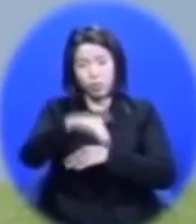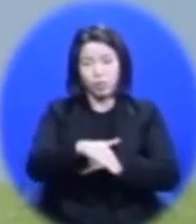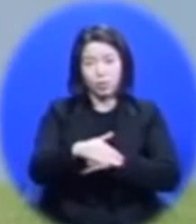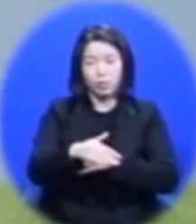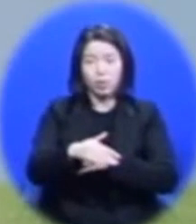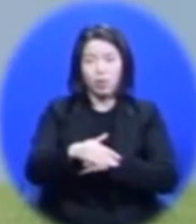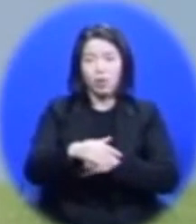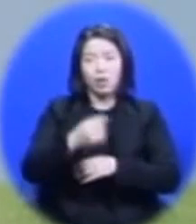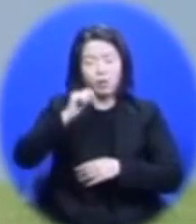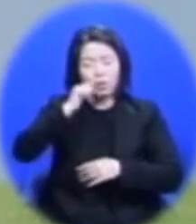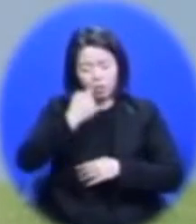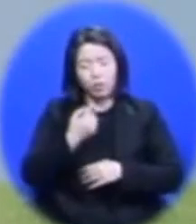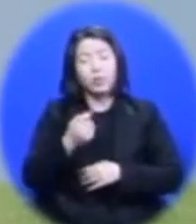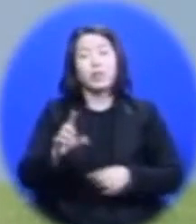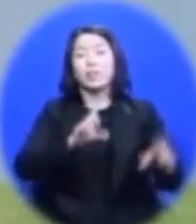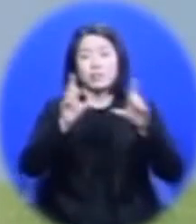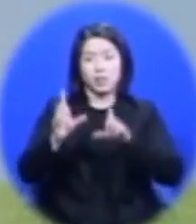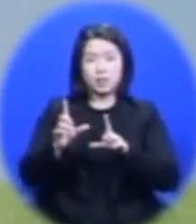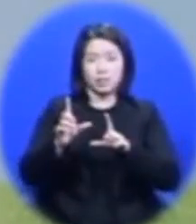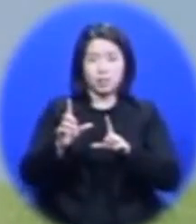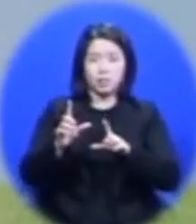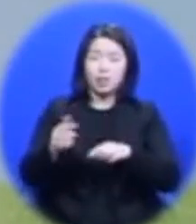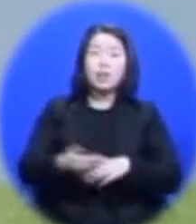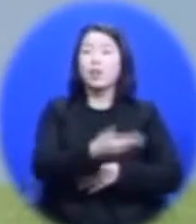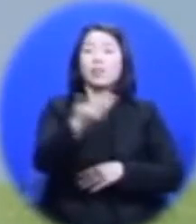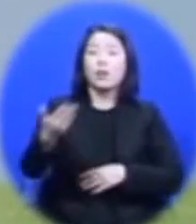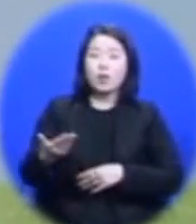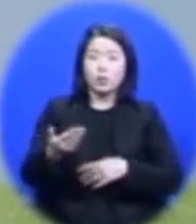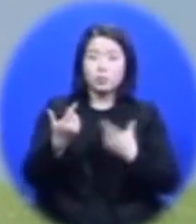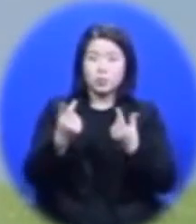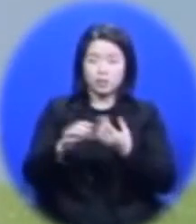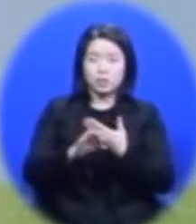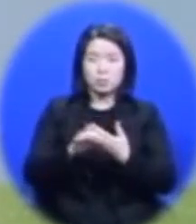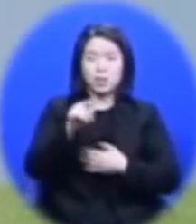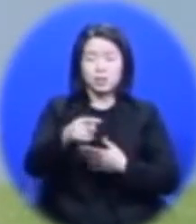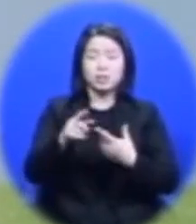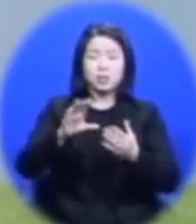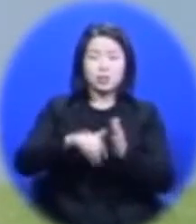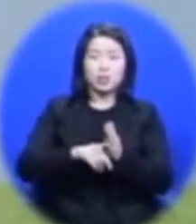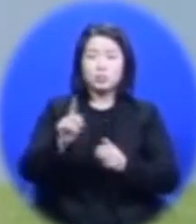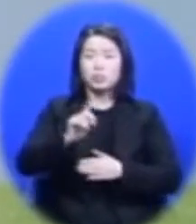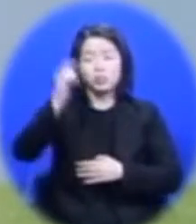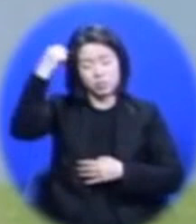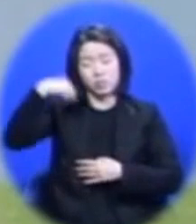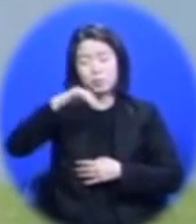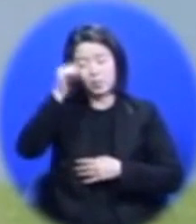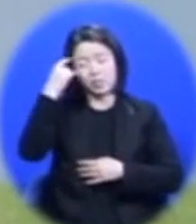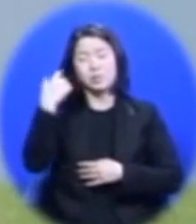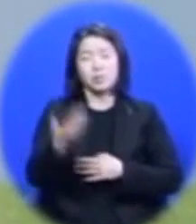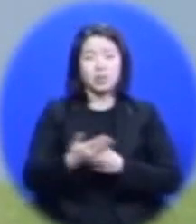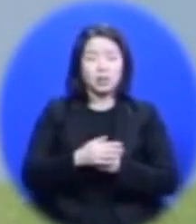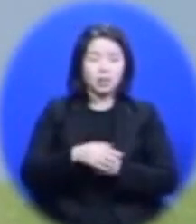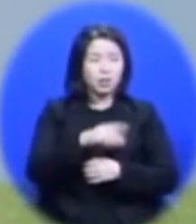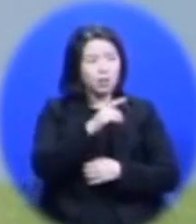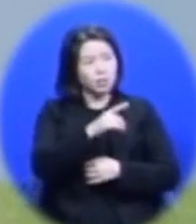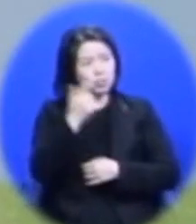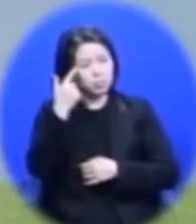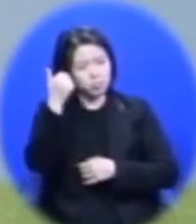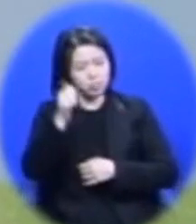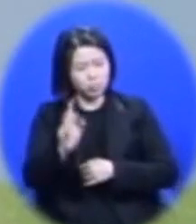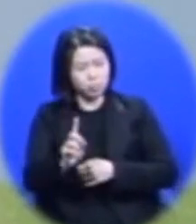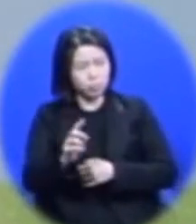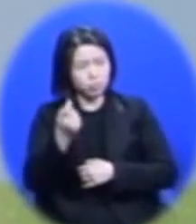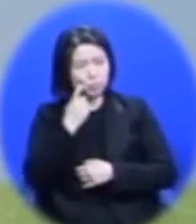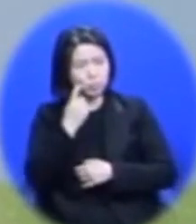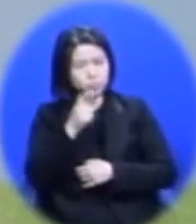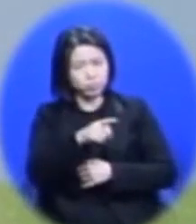구사일생으로 살았다는 겁니다. 여러분 같으면 그럴 때 어떤 느낌이겠어요? 아니 이 목사님이 지금 거짓말하는 거